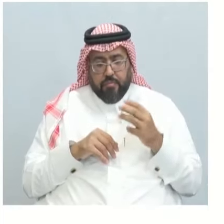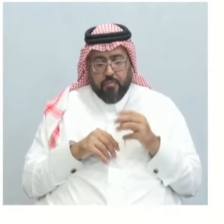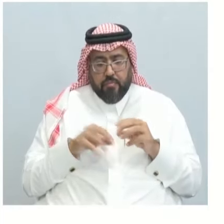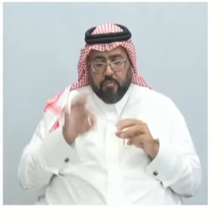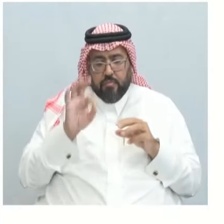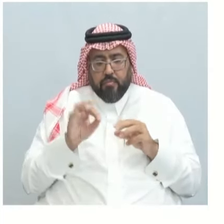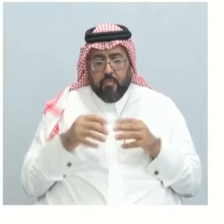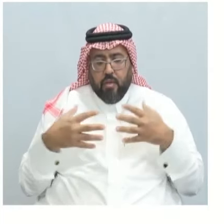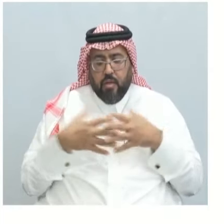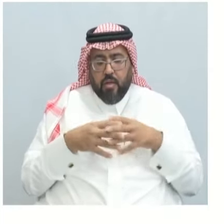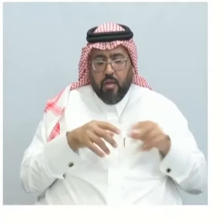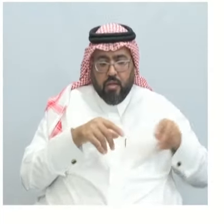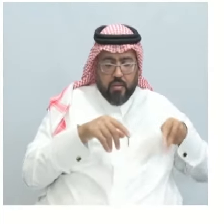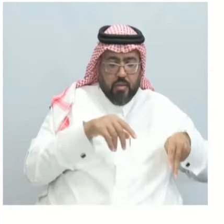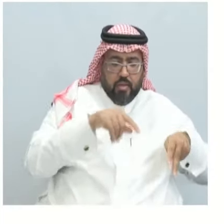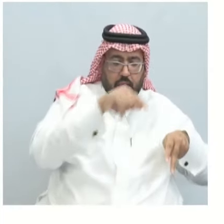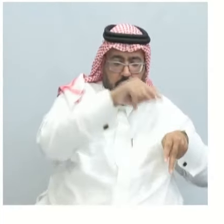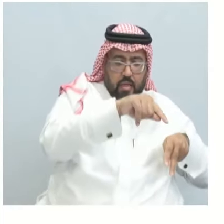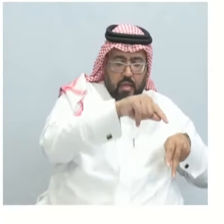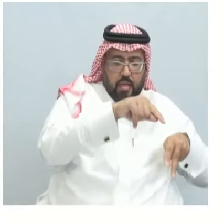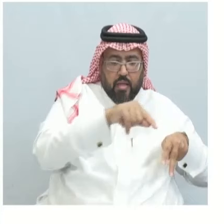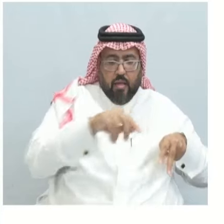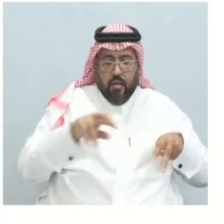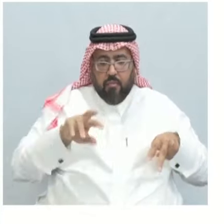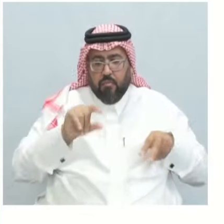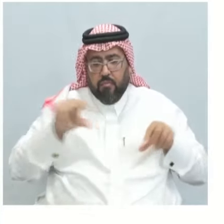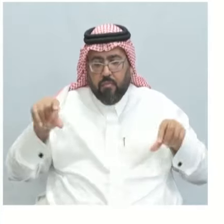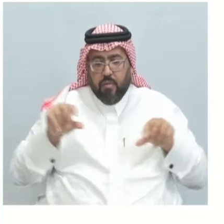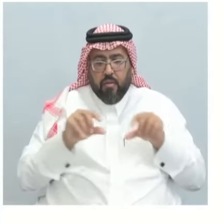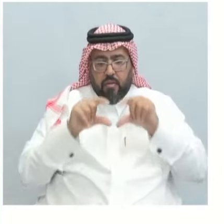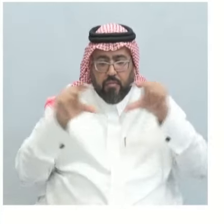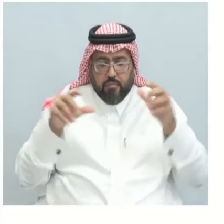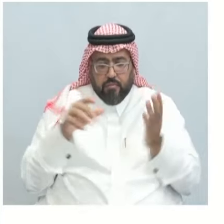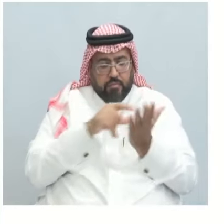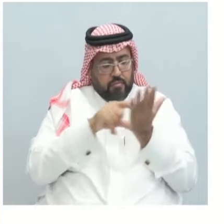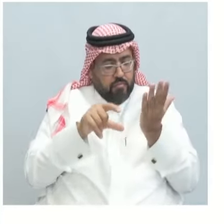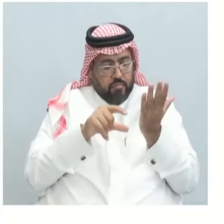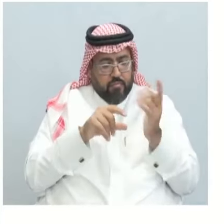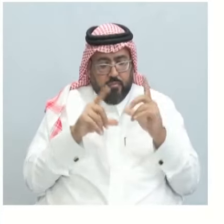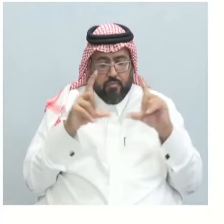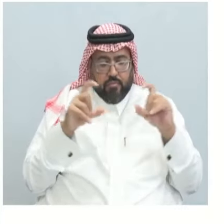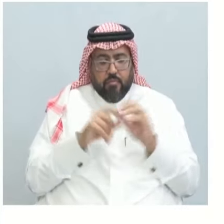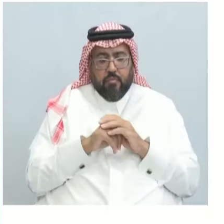يمكنك الاستعانه بهذه الصوره لتحديد اماكن المفاتيح المذكوره في هذه